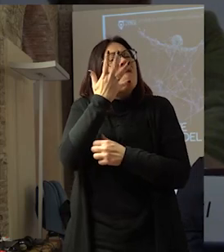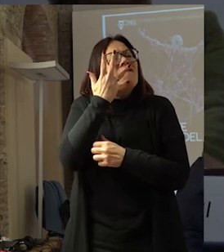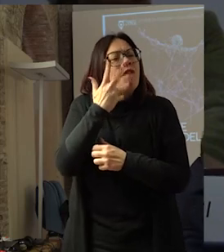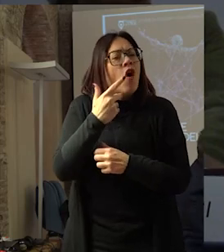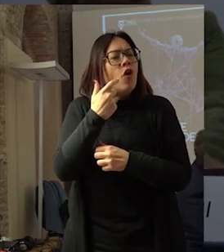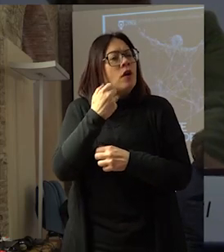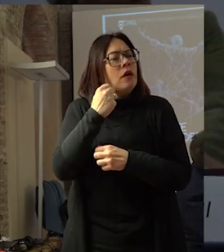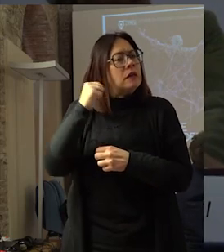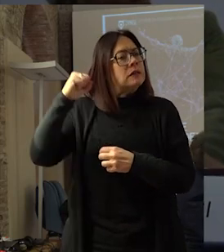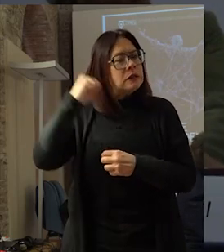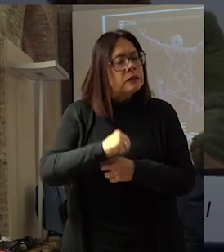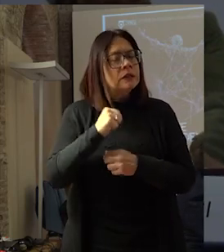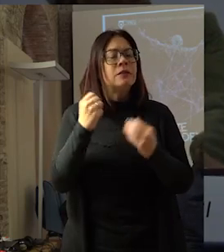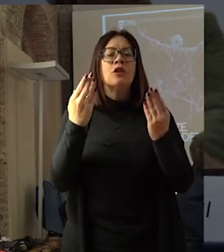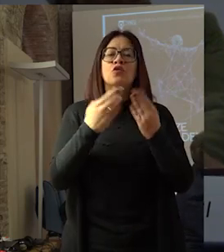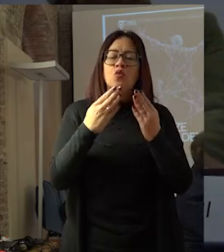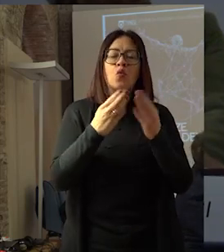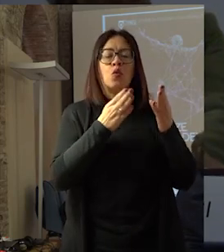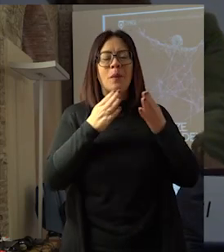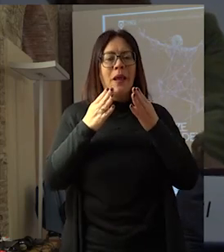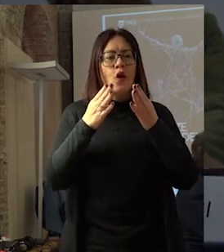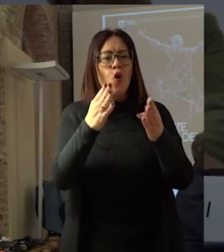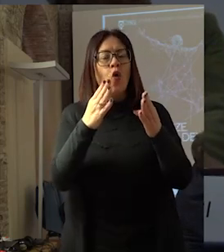negli studi, già nel percorso, già